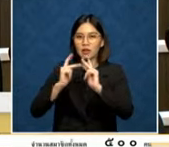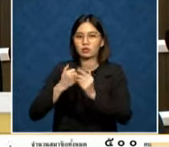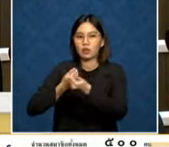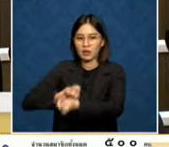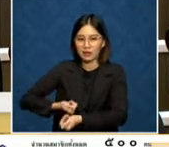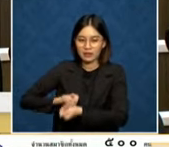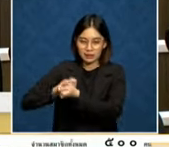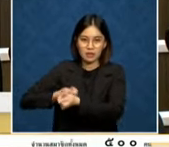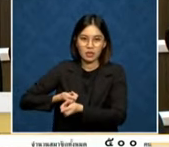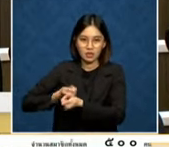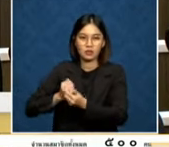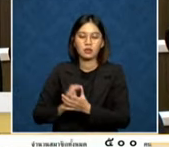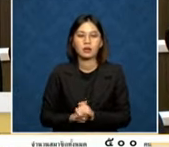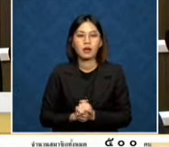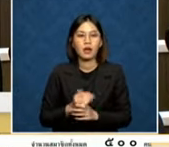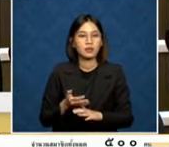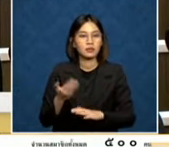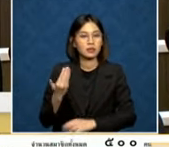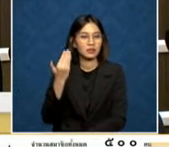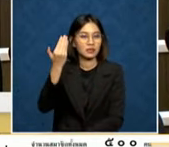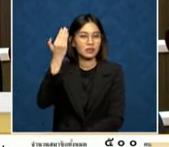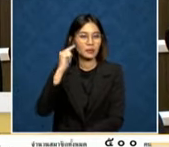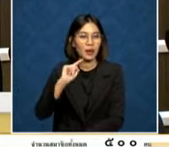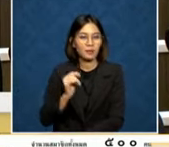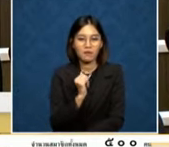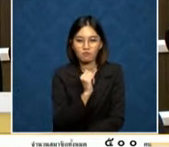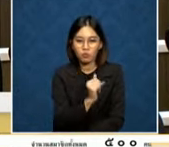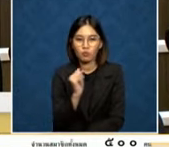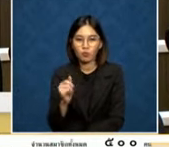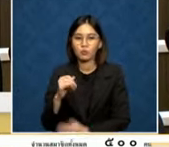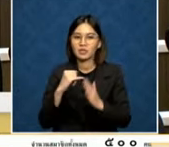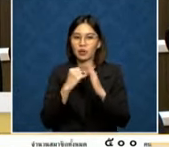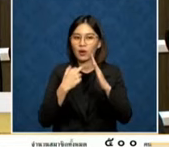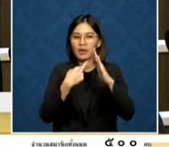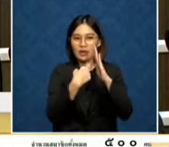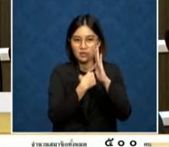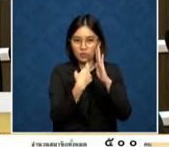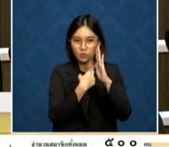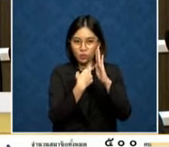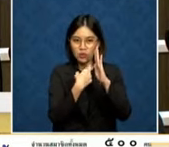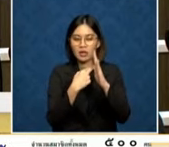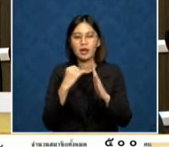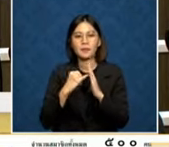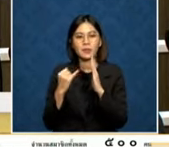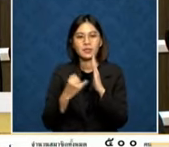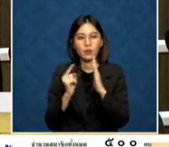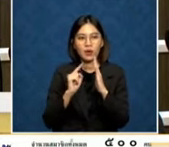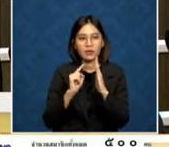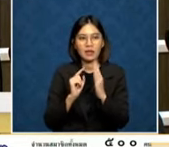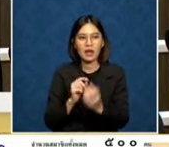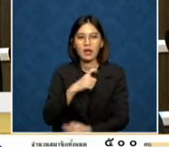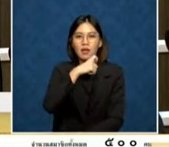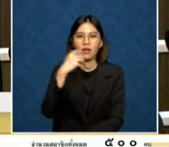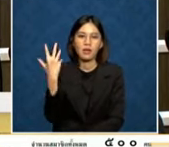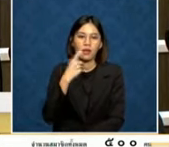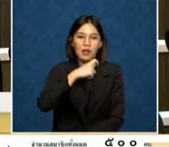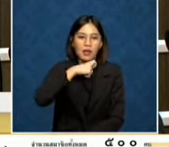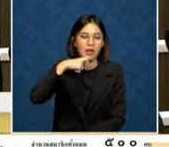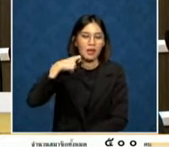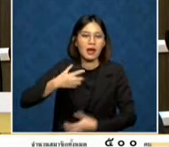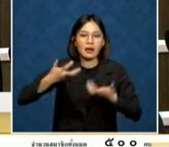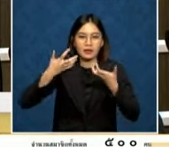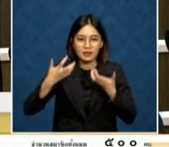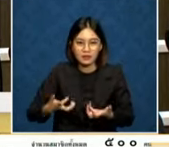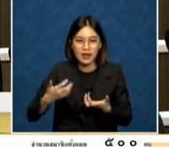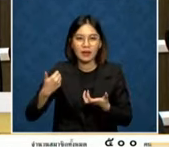เกษตรและสหกรณ์ที่ผ่านมาท่านได้ลงไปจังหวัดราชบุรีของดิฉันซึ่งเป็นจังหวัดที่ประสบภัยแล้งอย่างรุนแรงแล้ว